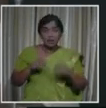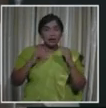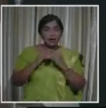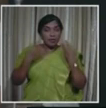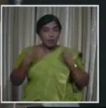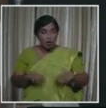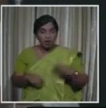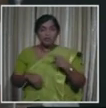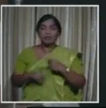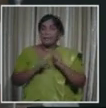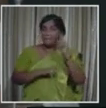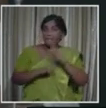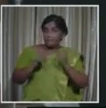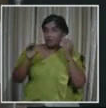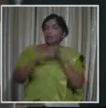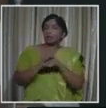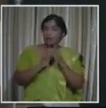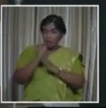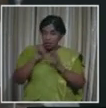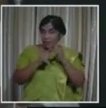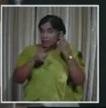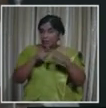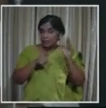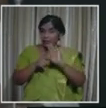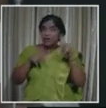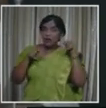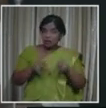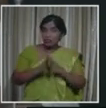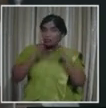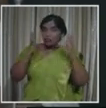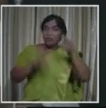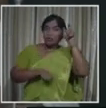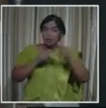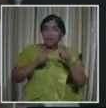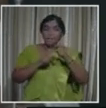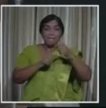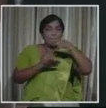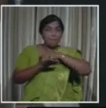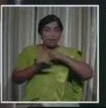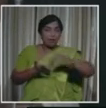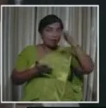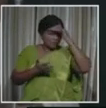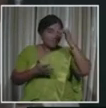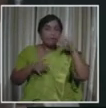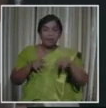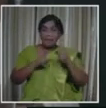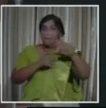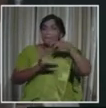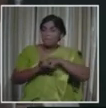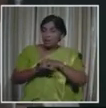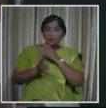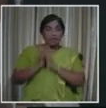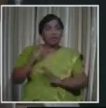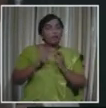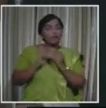අහිමිවෙච්ච පාර්ලිමේන්තුව නියෝජනය කරන මන්ත්‍රීවරු විතරක් නෙමෙයි අද ඉන්න විශාල පිරිසක් ප්‍රාදේශීය දේශපාලන නායකයෝ අද ප්‍රාදේශීය මන්ත්‍රීවරුන්ගේ ගෙවල්